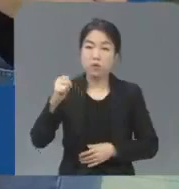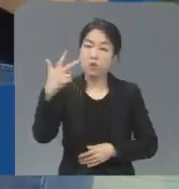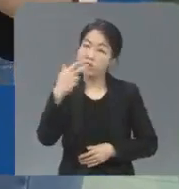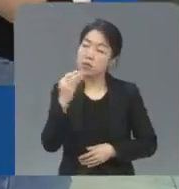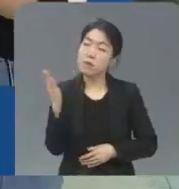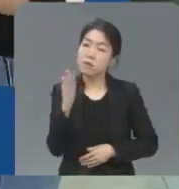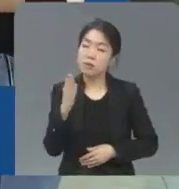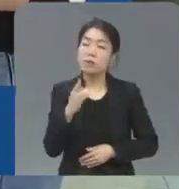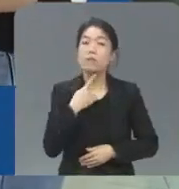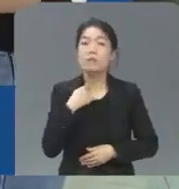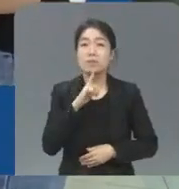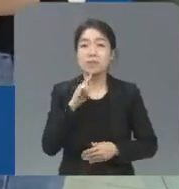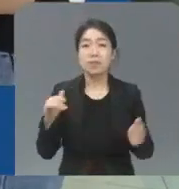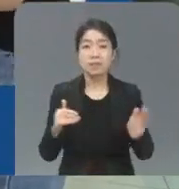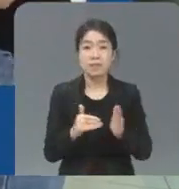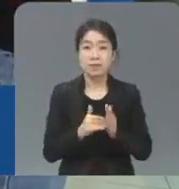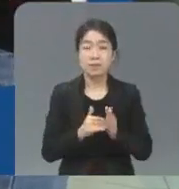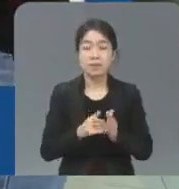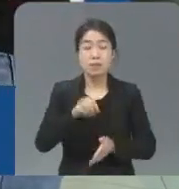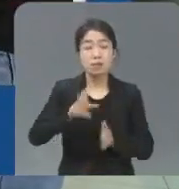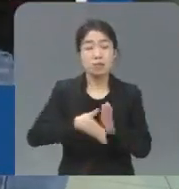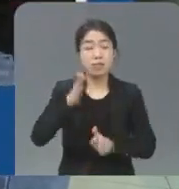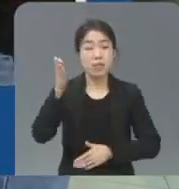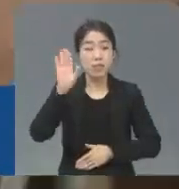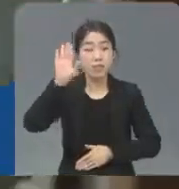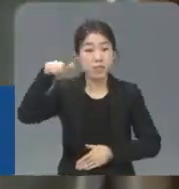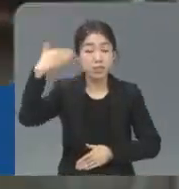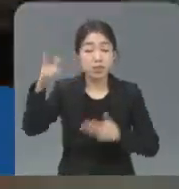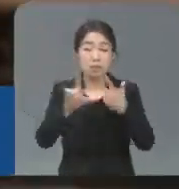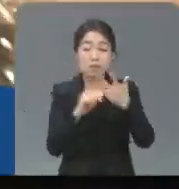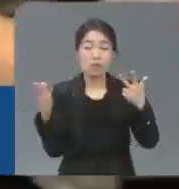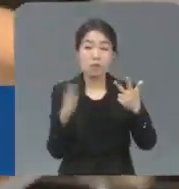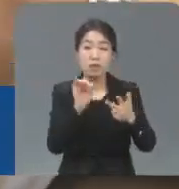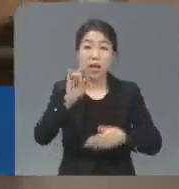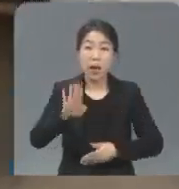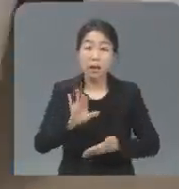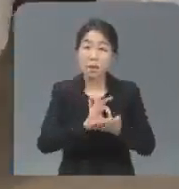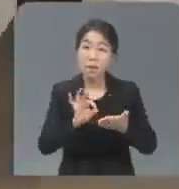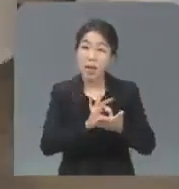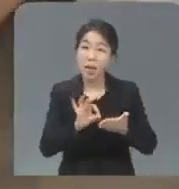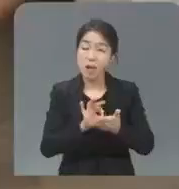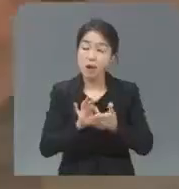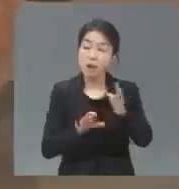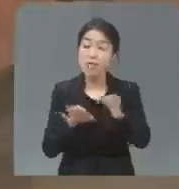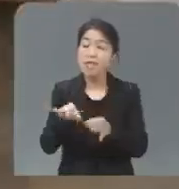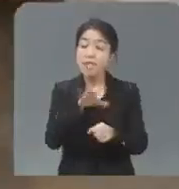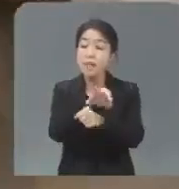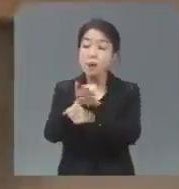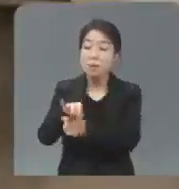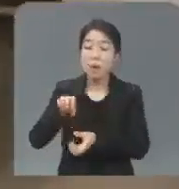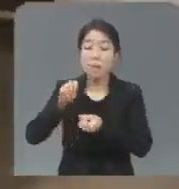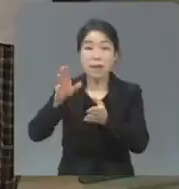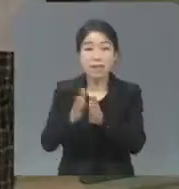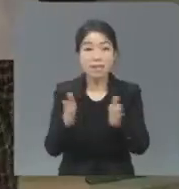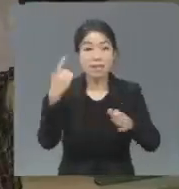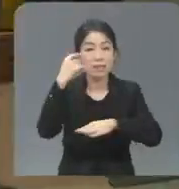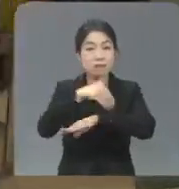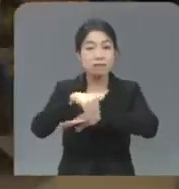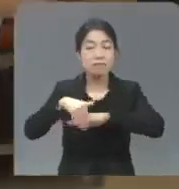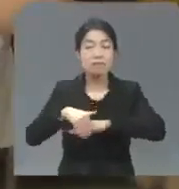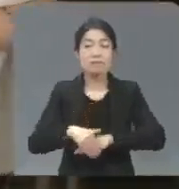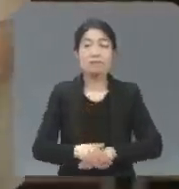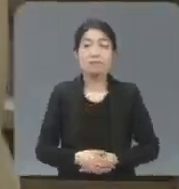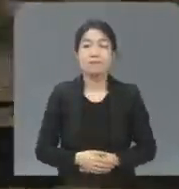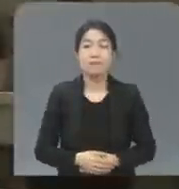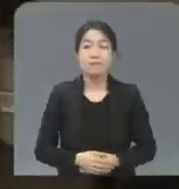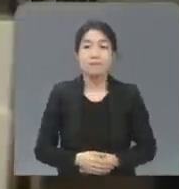기록했다고 밝혔습니다. 광주시는 다음 달부터는 애플리케이션을 활용한 전통시장 장보기 배달도 도입합니다.